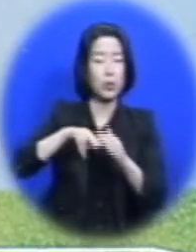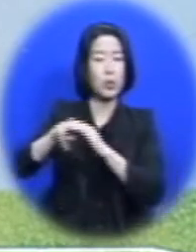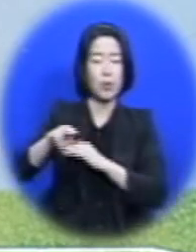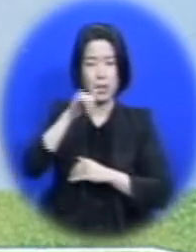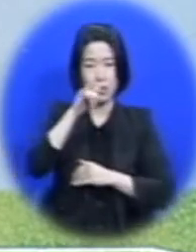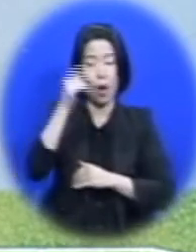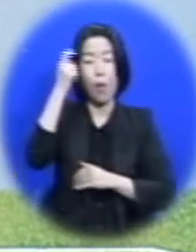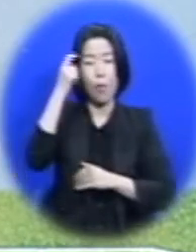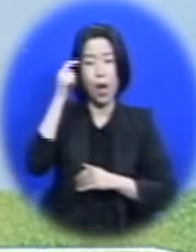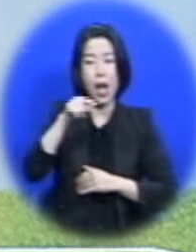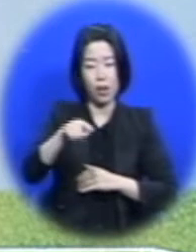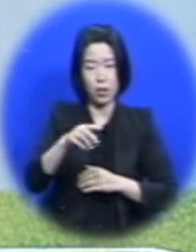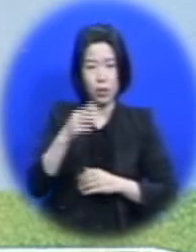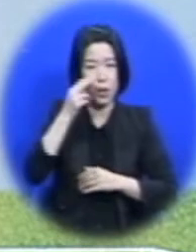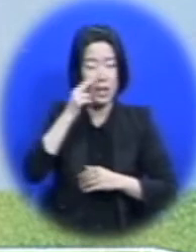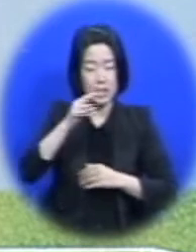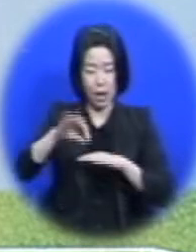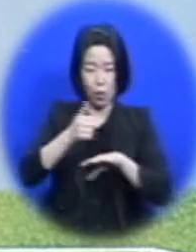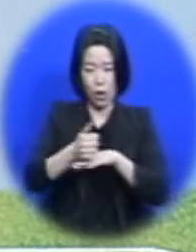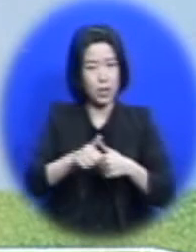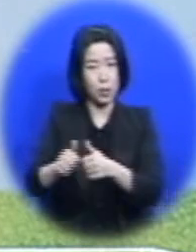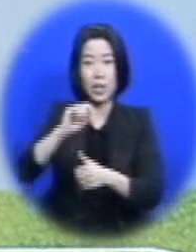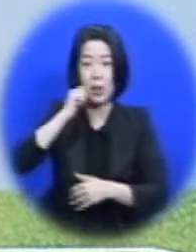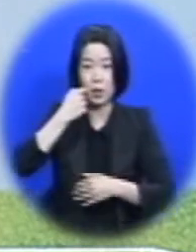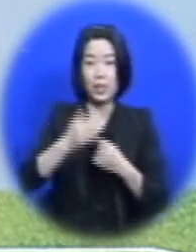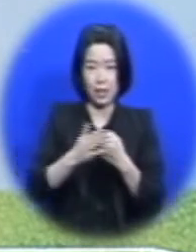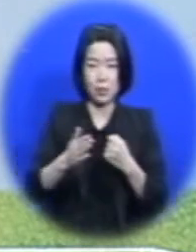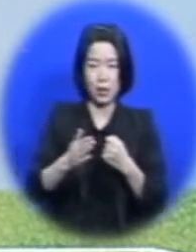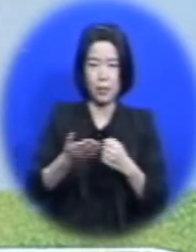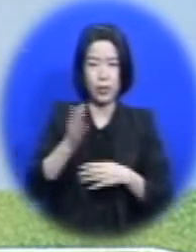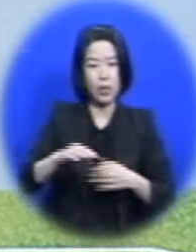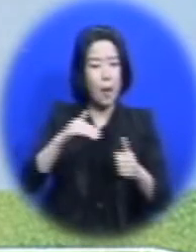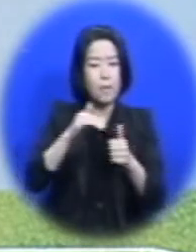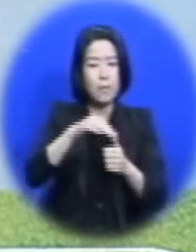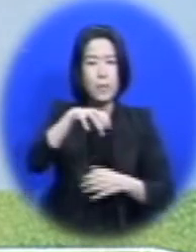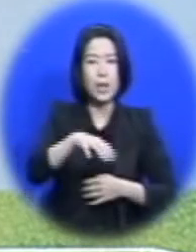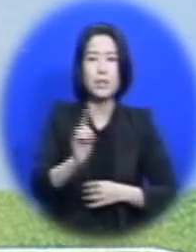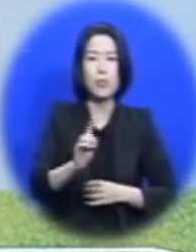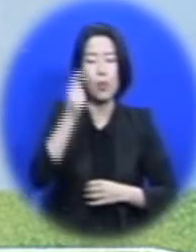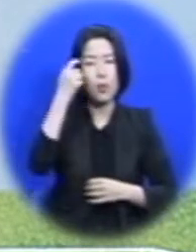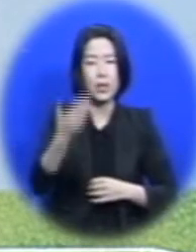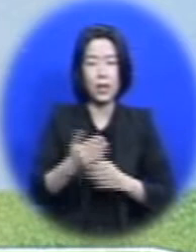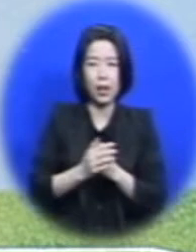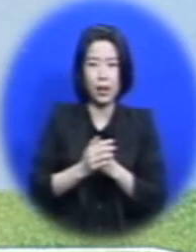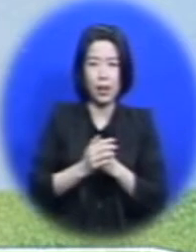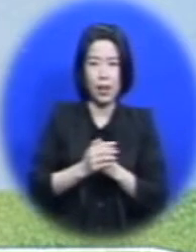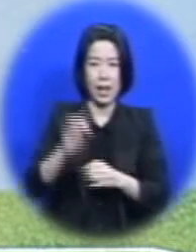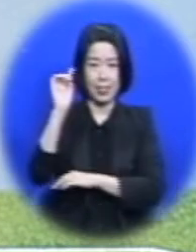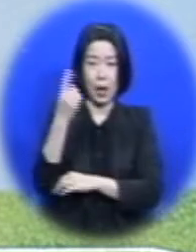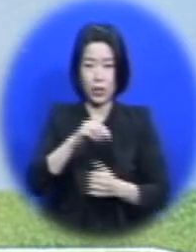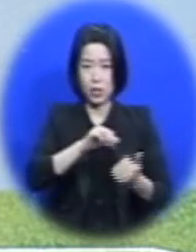왜 거기로 사울 왕이 쫓아 올 수는 없으니까 근데 이 블리 세지 어딥니까 다윗이 죽인 골리앗이 블러셔